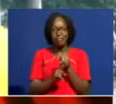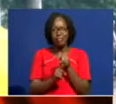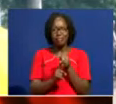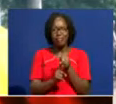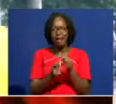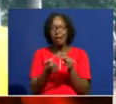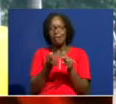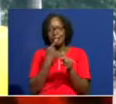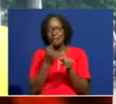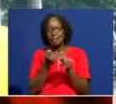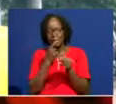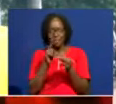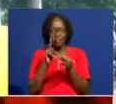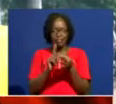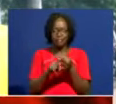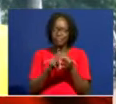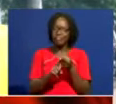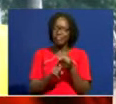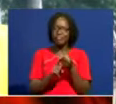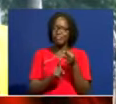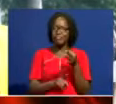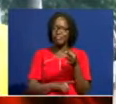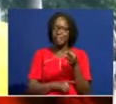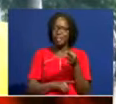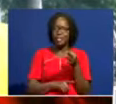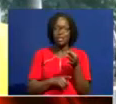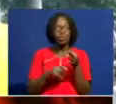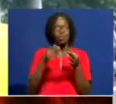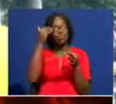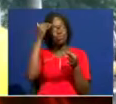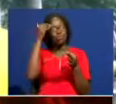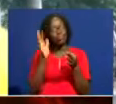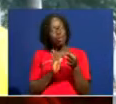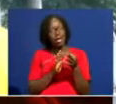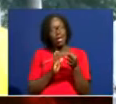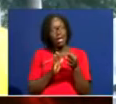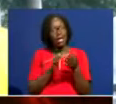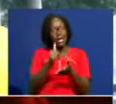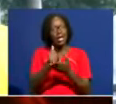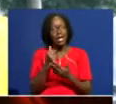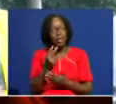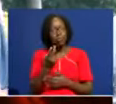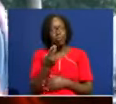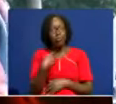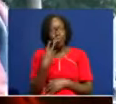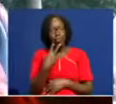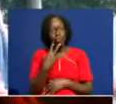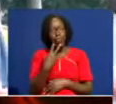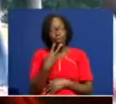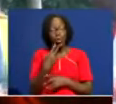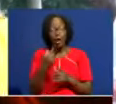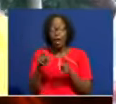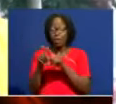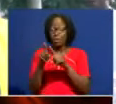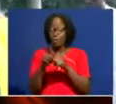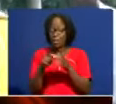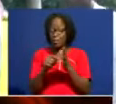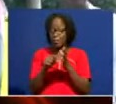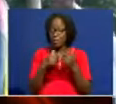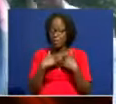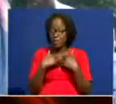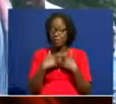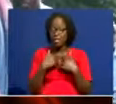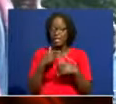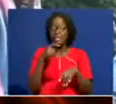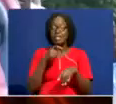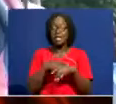kutibu wagonjwa iko chini. Na tunasidwa tutasaidiwa na nani kulingana na ile matatizo iko huku. Kama ni watu wa kilazo